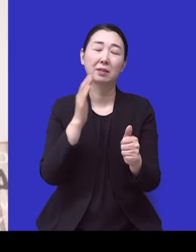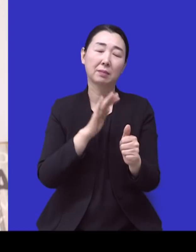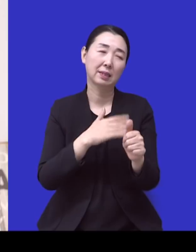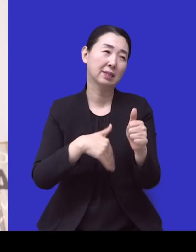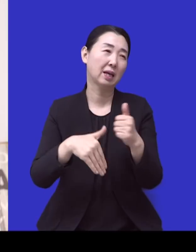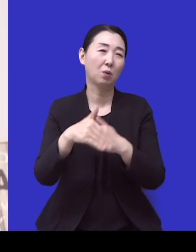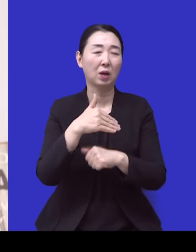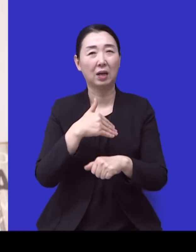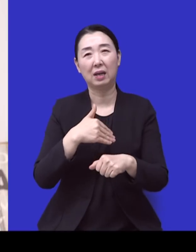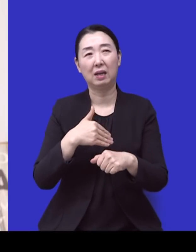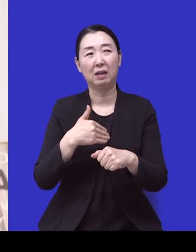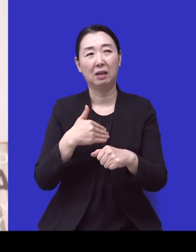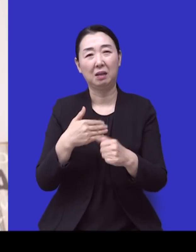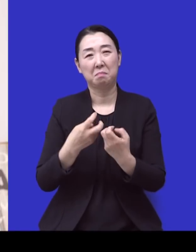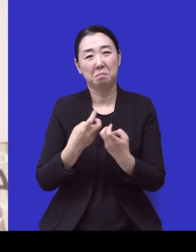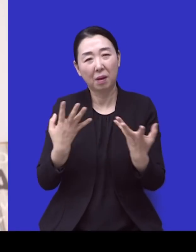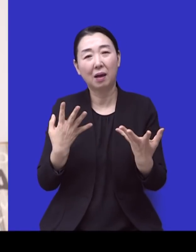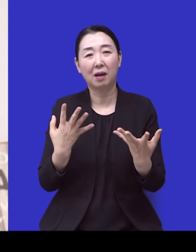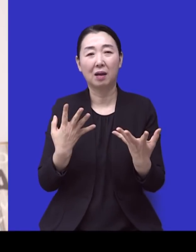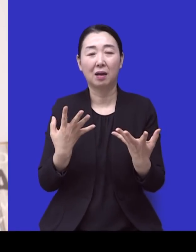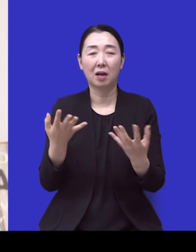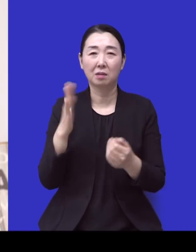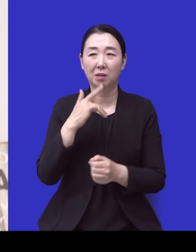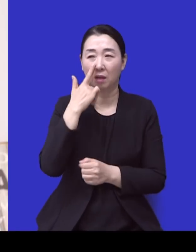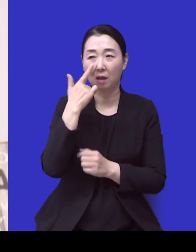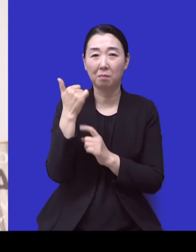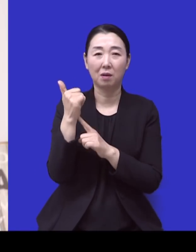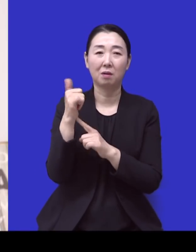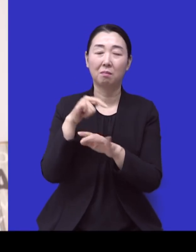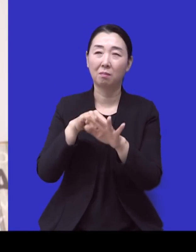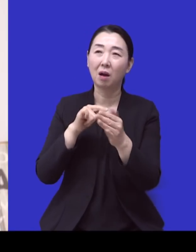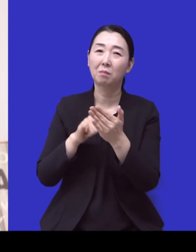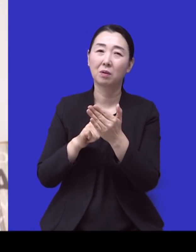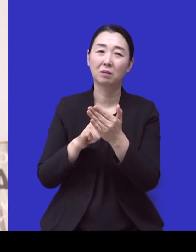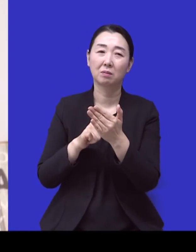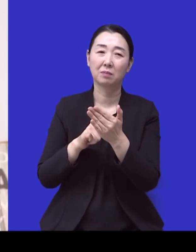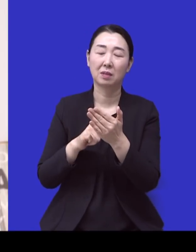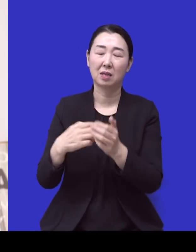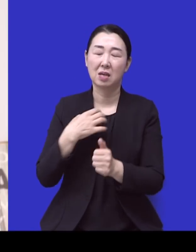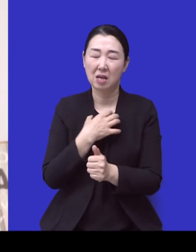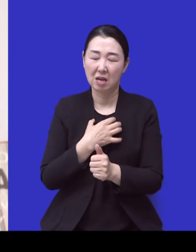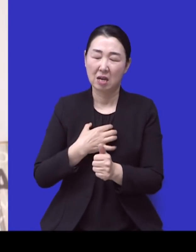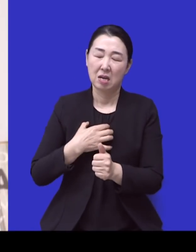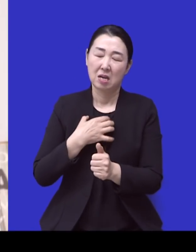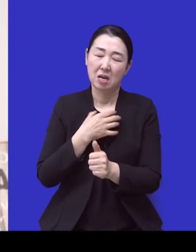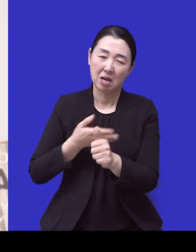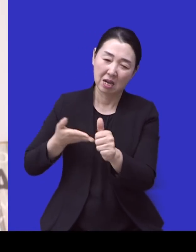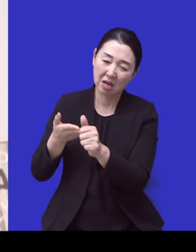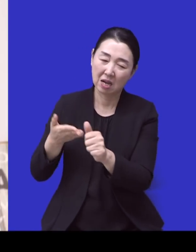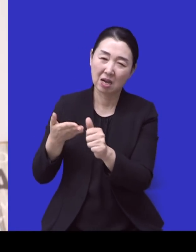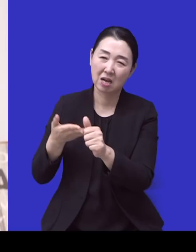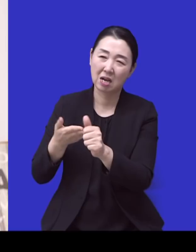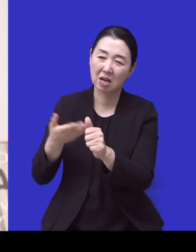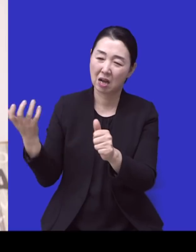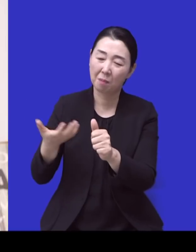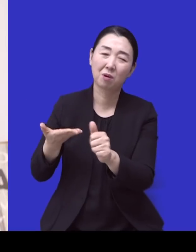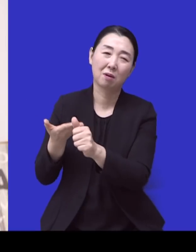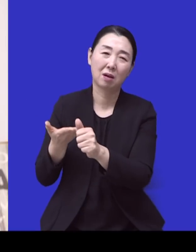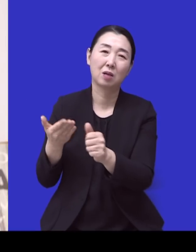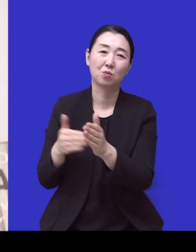안 되니까 못 보내주시는 건데 저는 아빠의 마음을 막 더 아프게 막 후벼 판 거죠. 그렇게 못되게